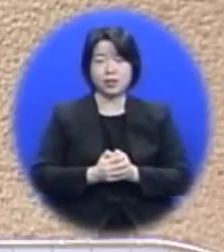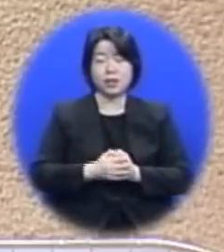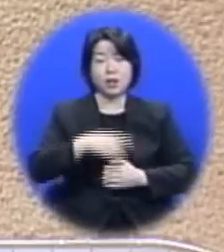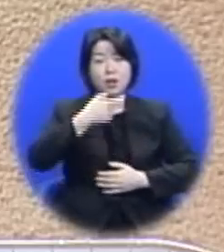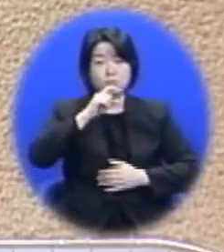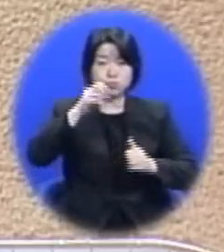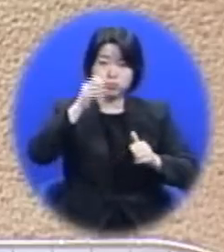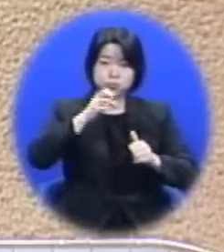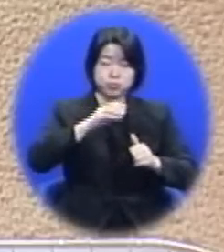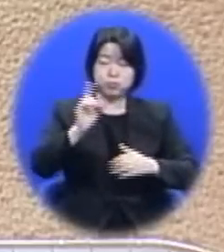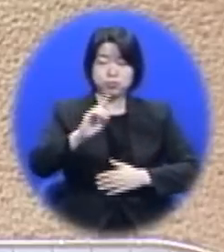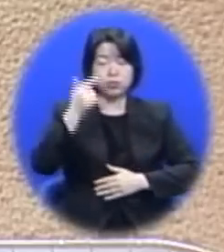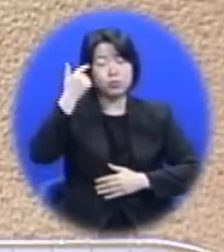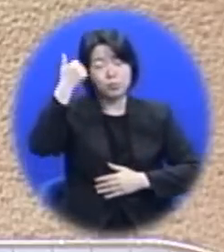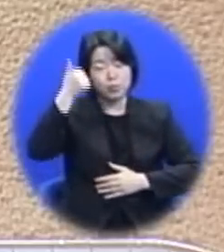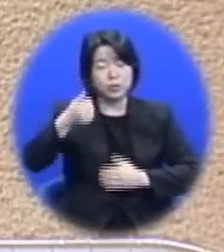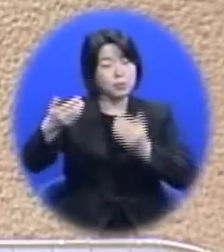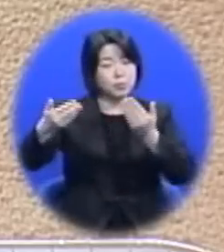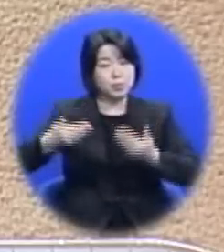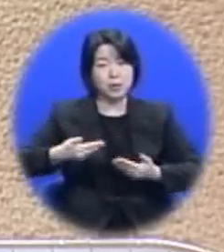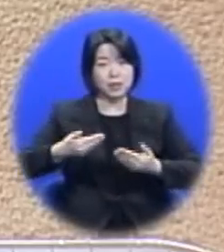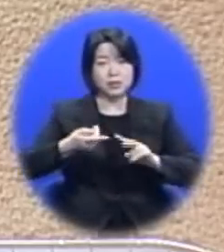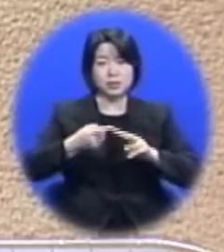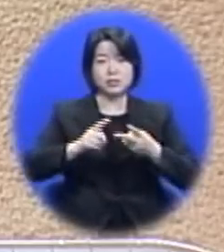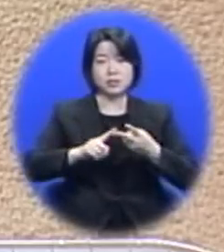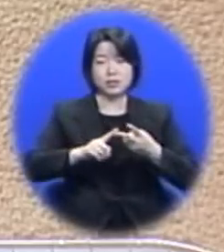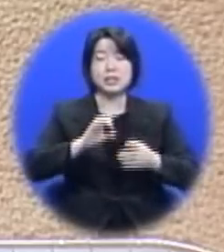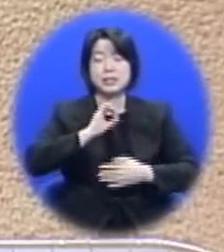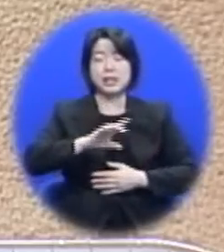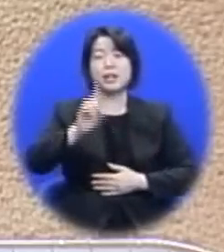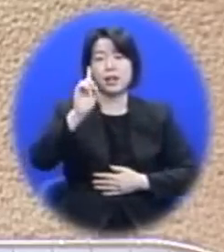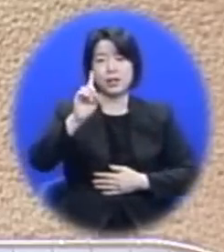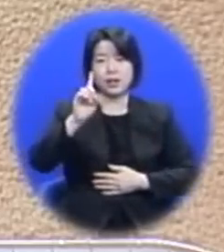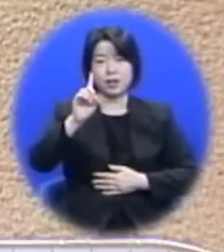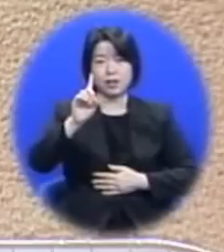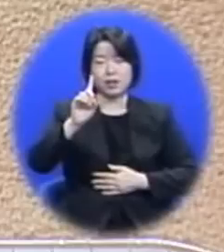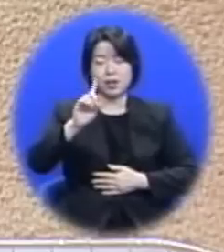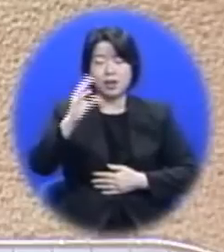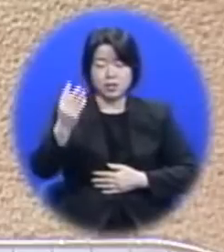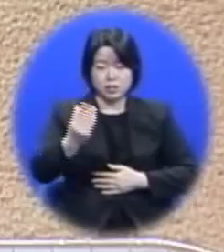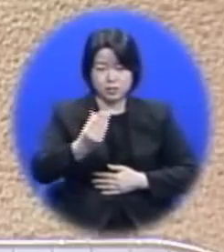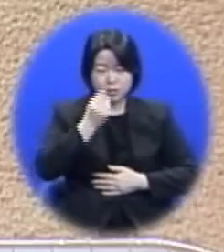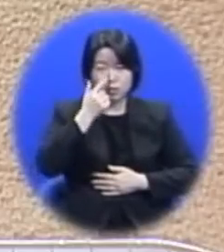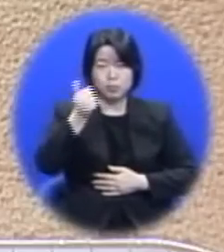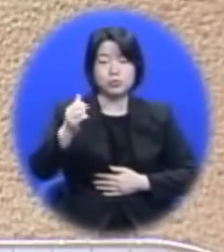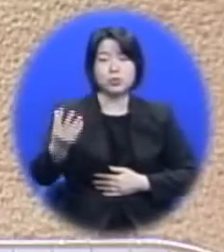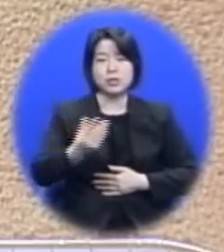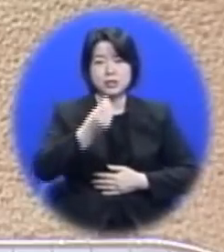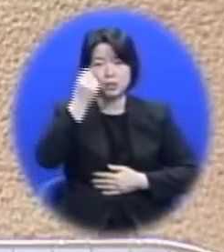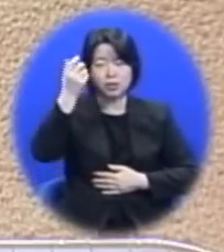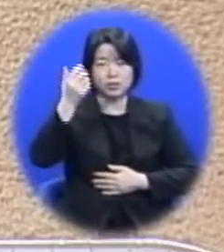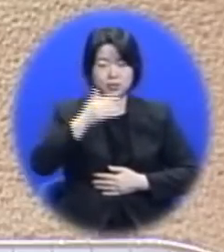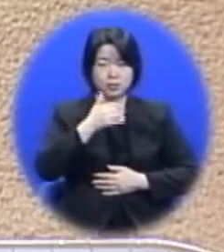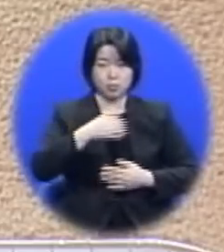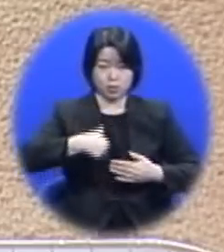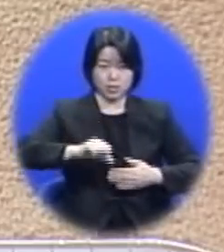세례는 어느 목사님에게 받든지 단 하나예요. 성부와 성자와 성령의 이름으로 받는